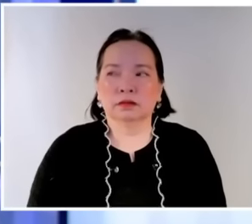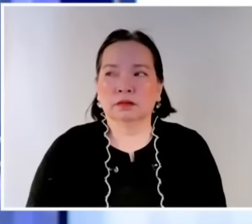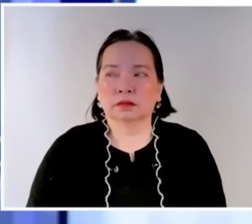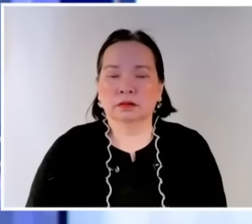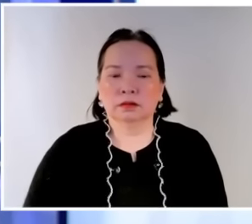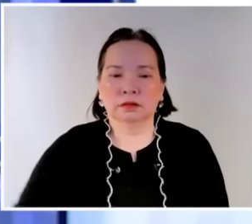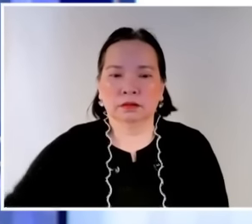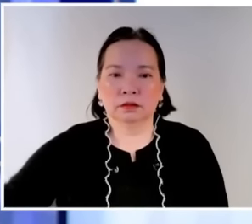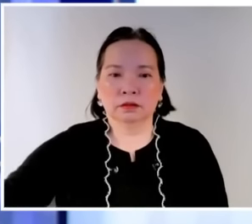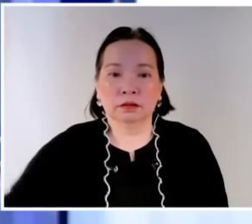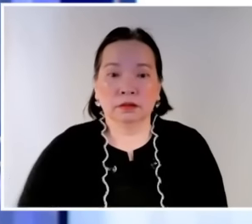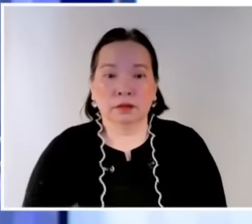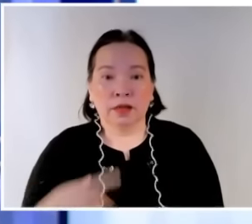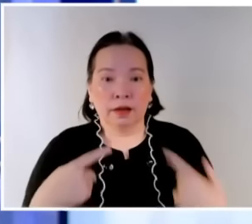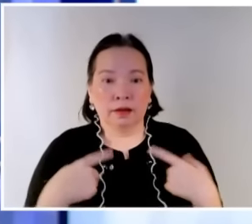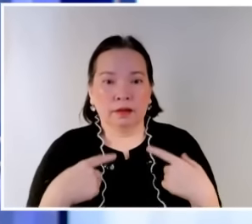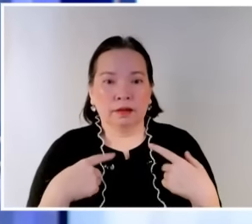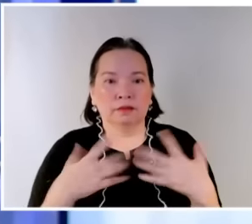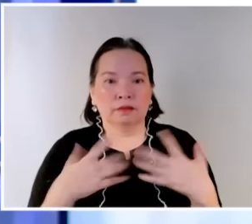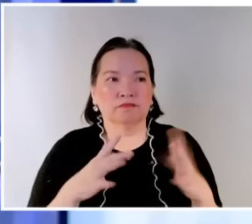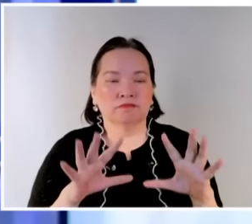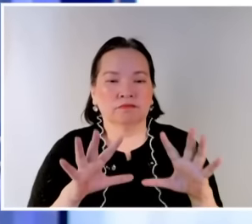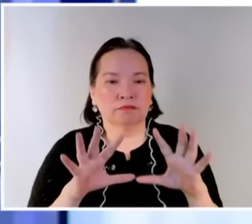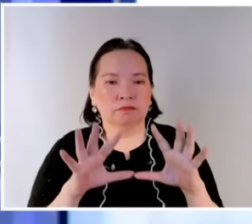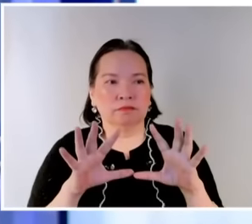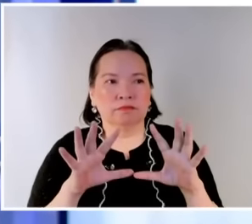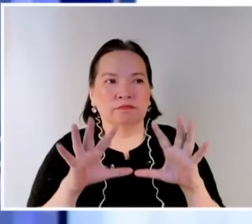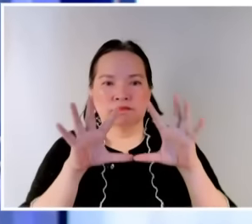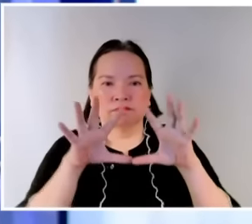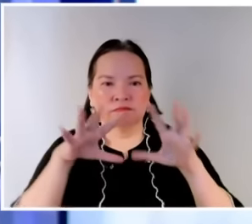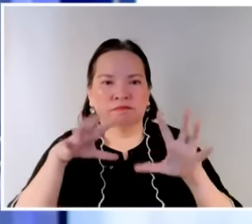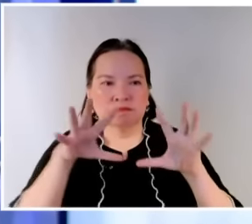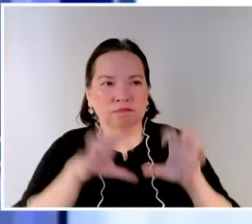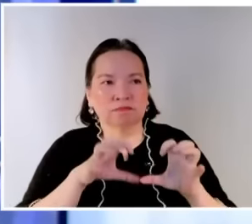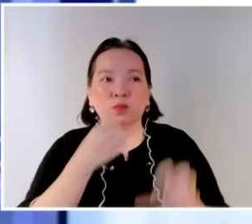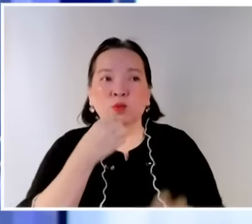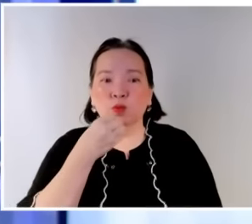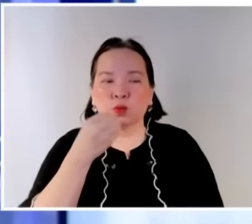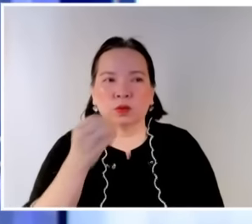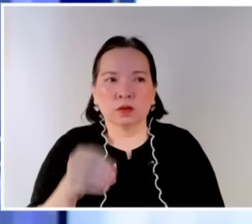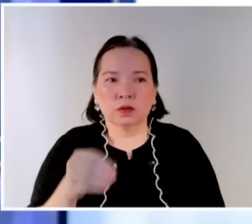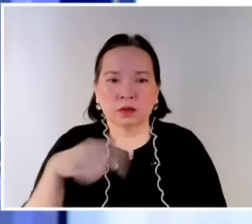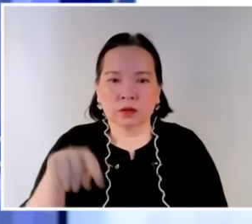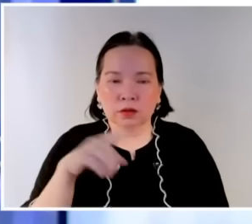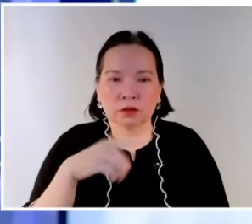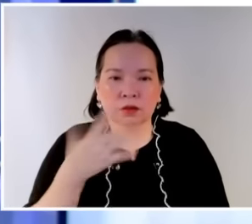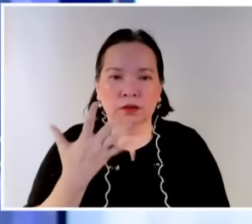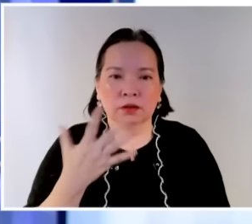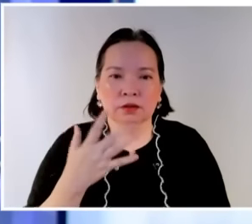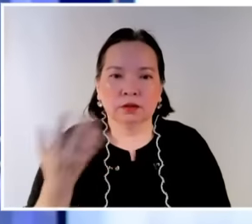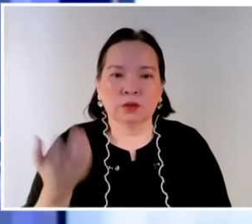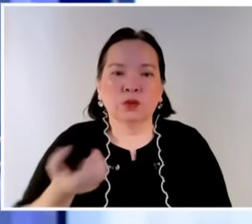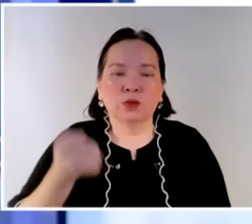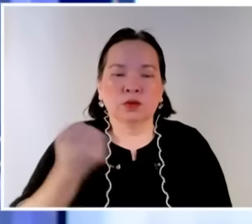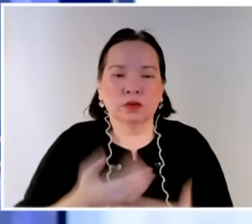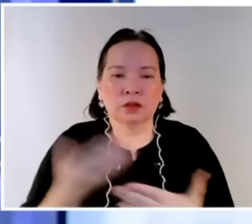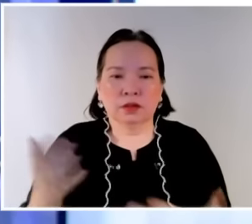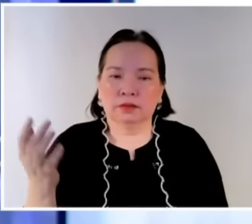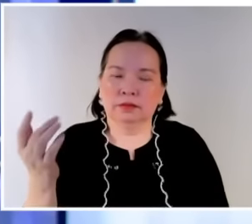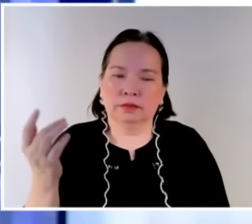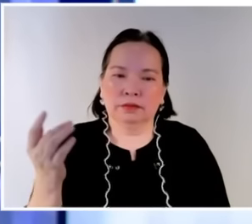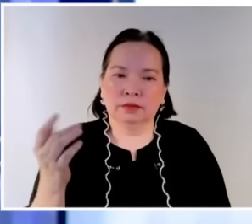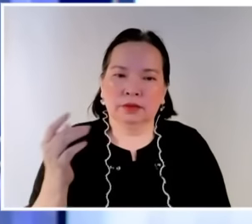Naglabas ng freeze order ang Court of Appeals sa bank accounts at mga ari-arian ni Kingdom of Jesus Christ leader Pastor